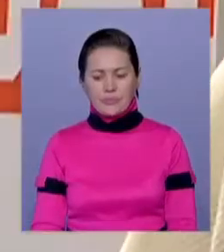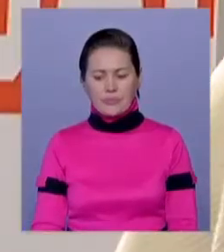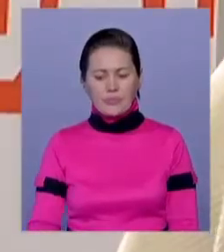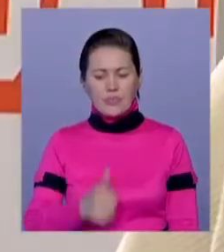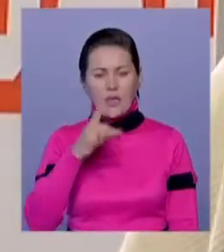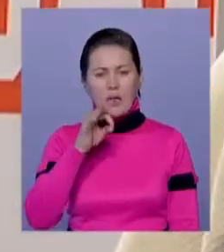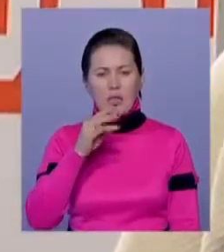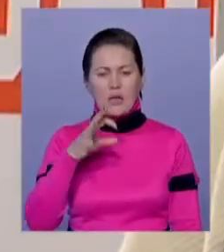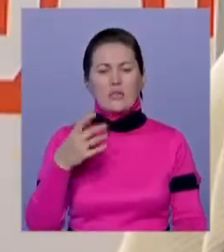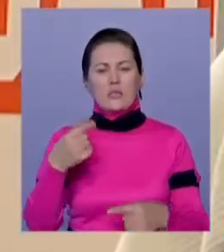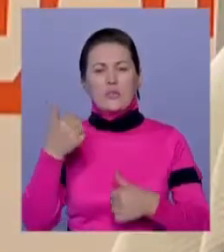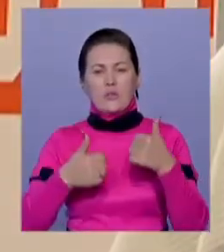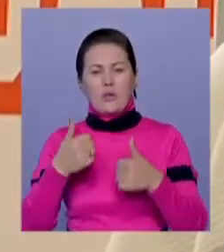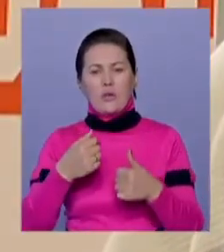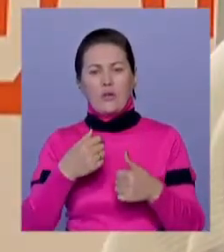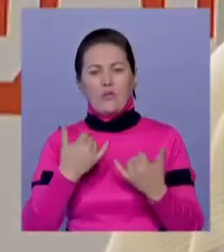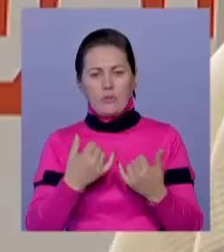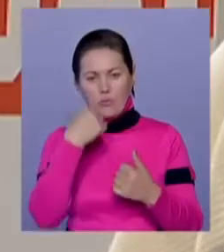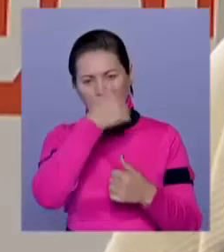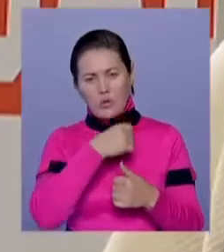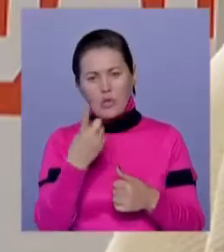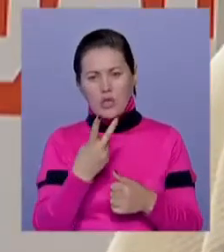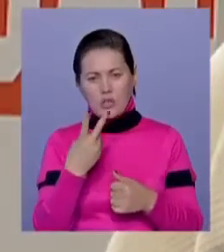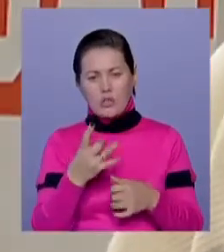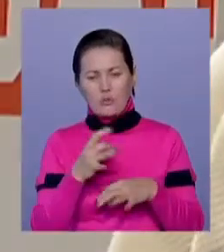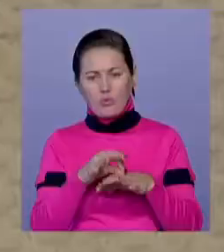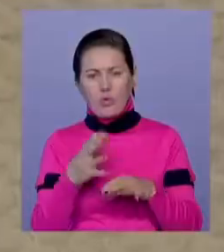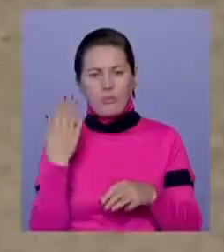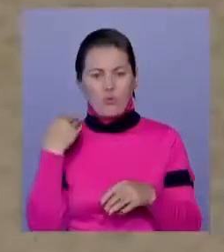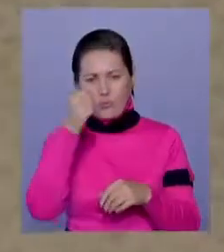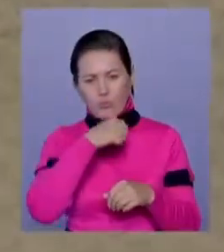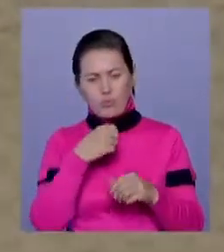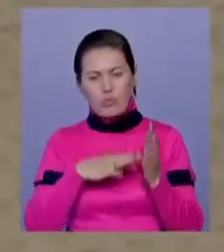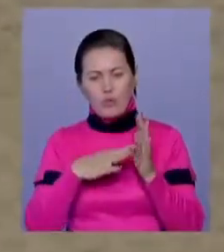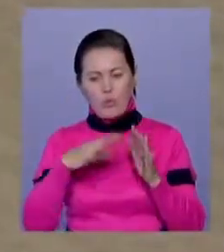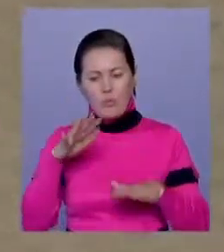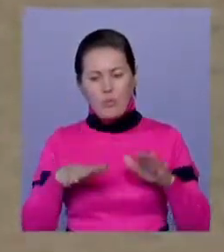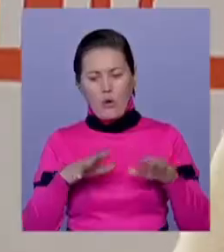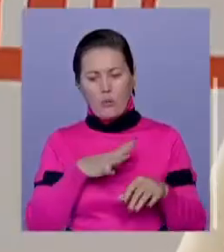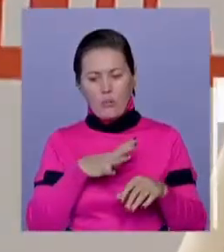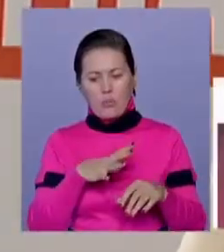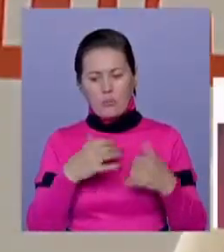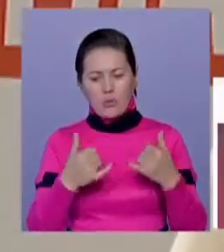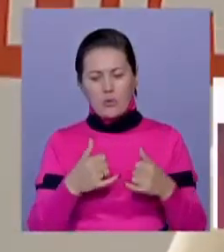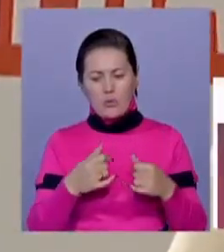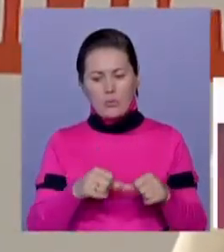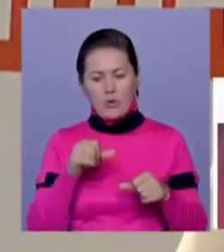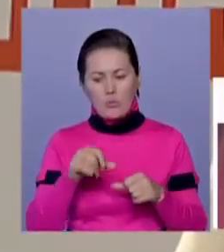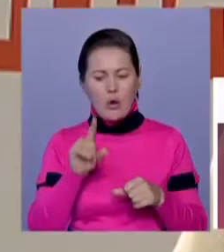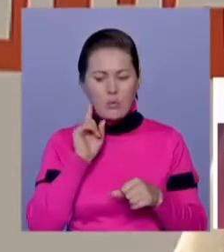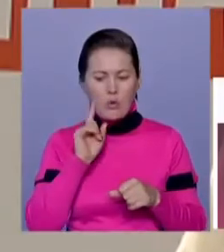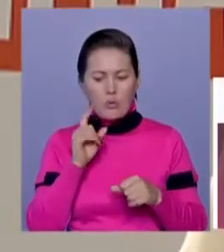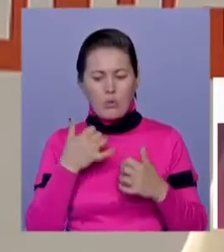Арландар сайысына биыл екінші рет өтіп отыр. Былтыр осы 90 келі салмақ болмаған. Қазір мынау ересектер